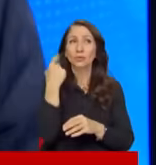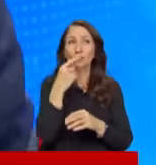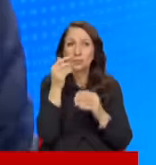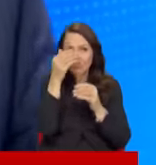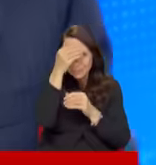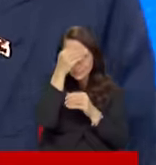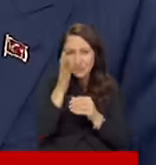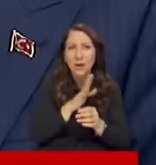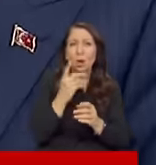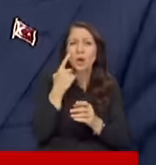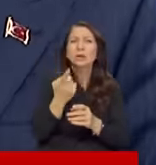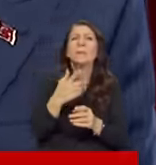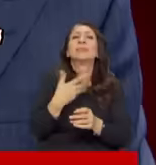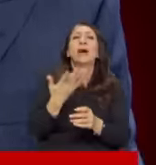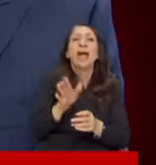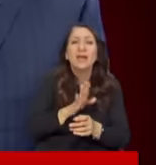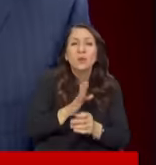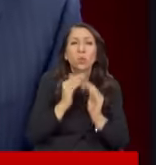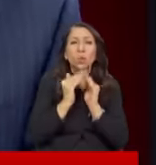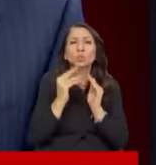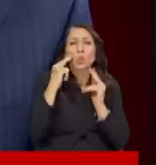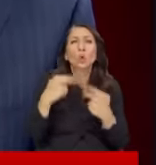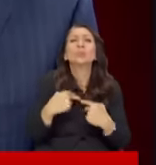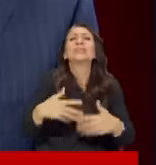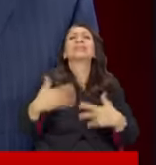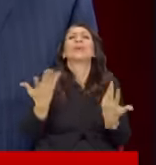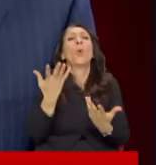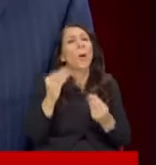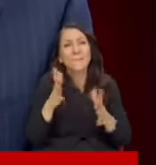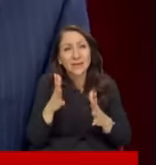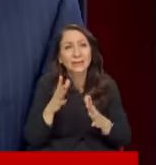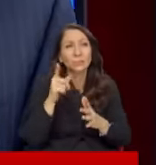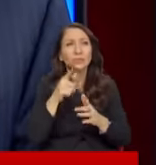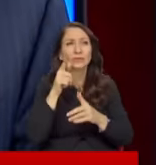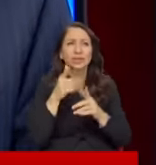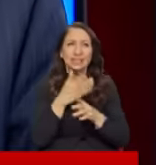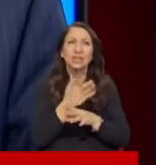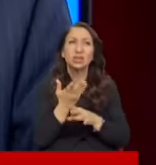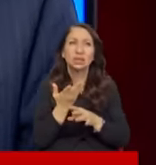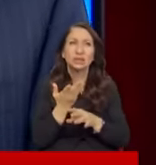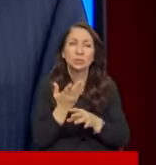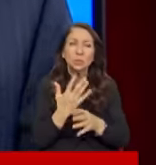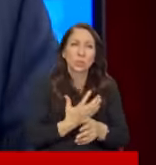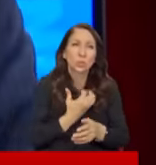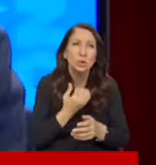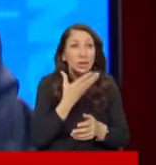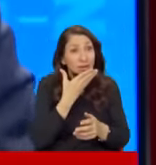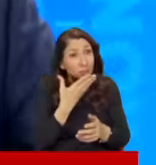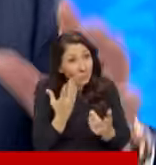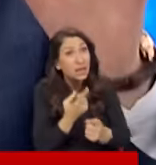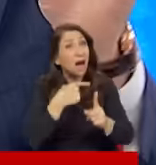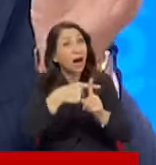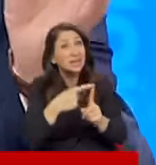haberleştirmek istemeyen var Belki evladına belki komisyona göstermek istemeyen var bu görüntüler gerçekten yaralayıcı bir de üstüne